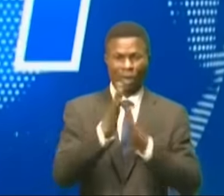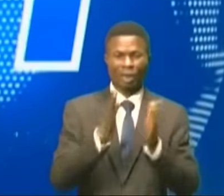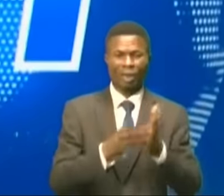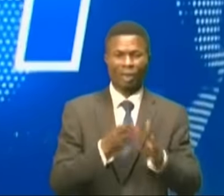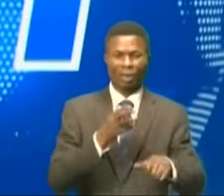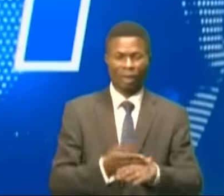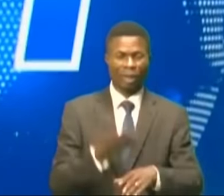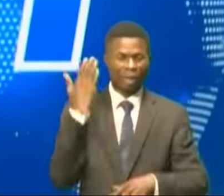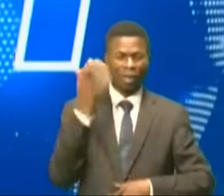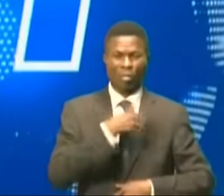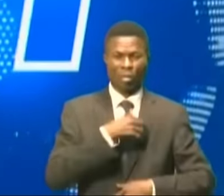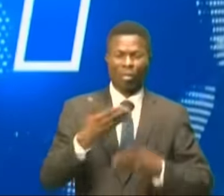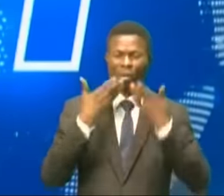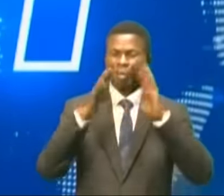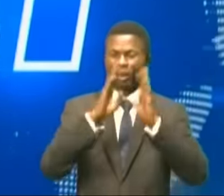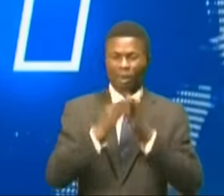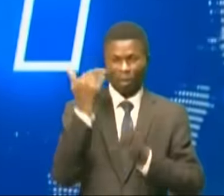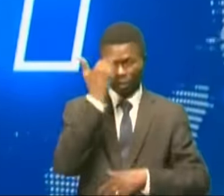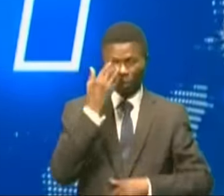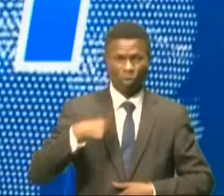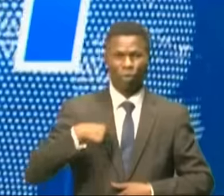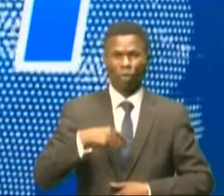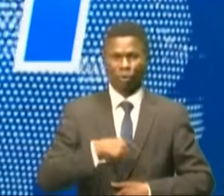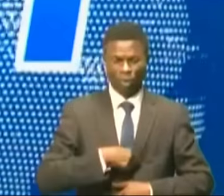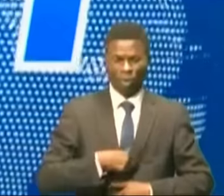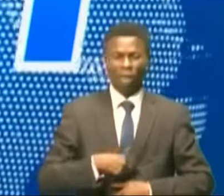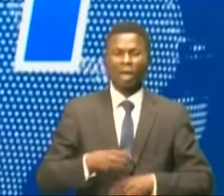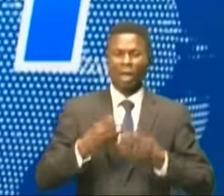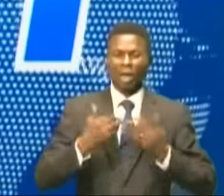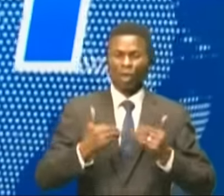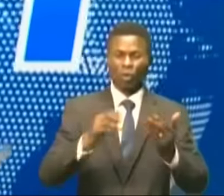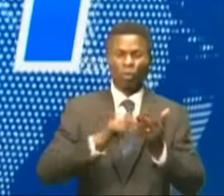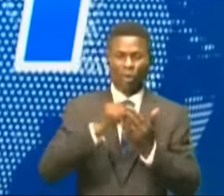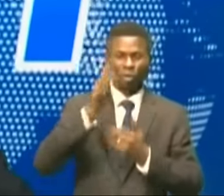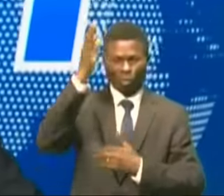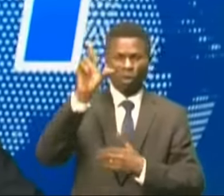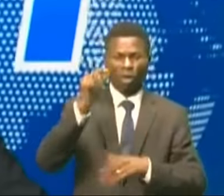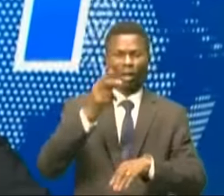19h. Mesdames et messieurs, merci de nous avoir suivis. Très bonne suite des programmes sur nos antennes. Au revoir.